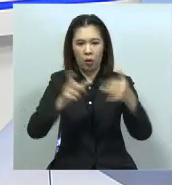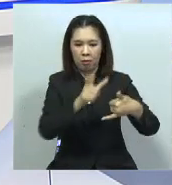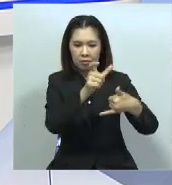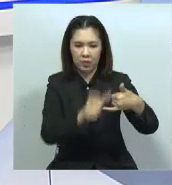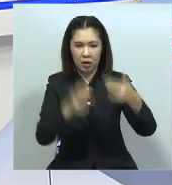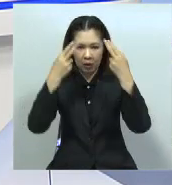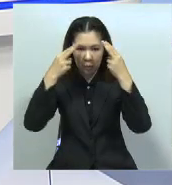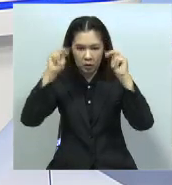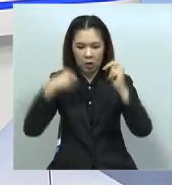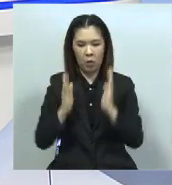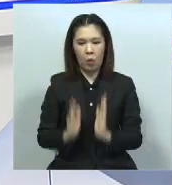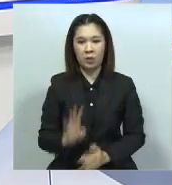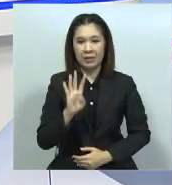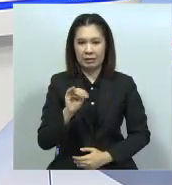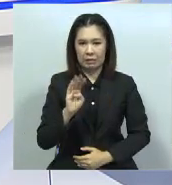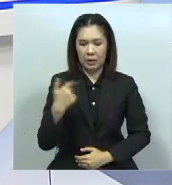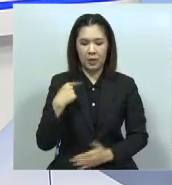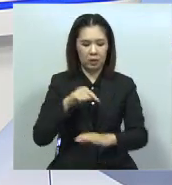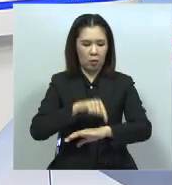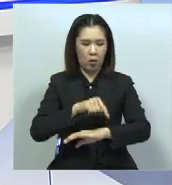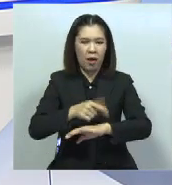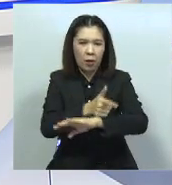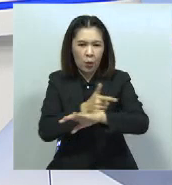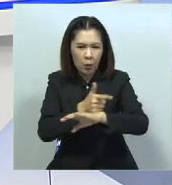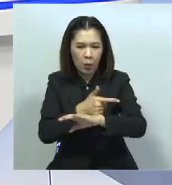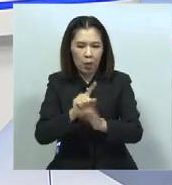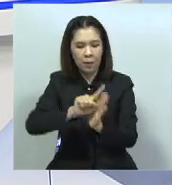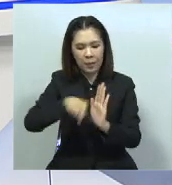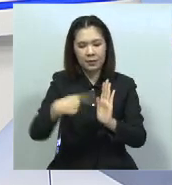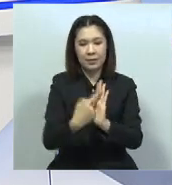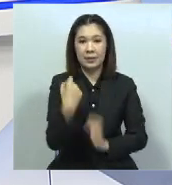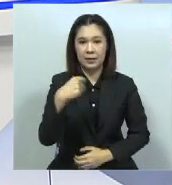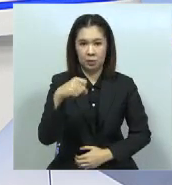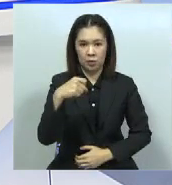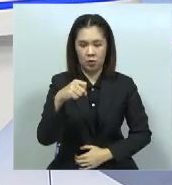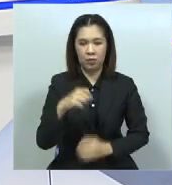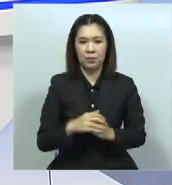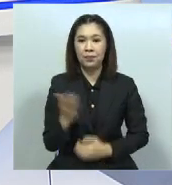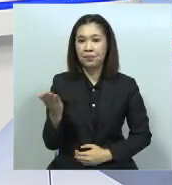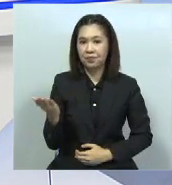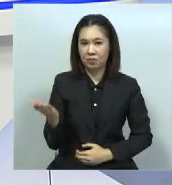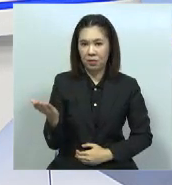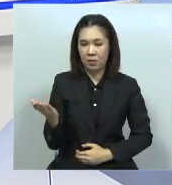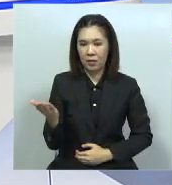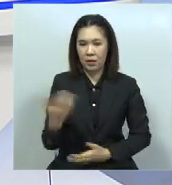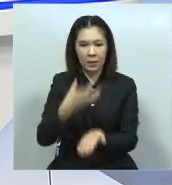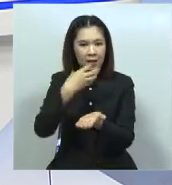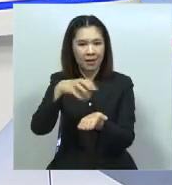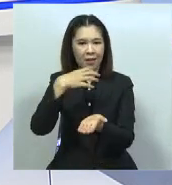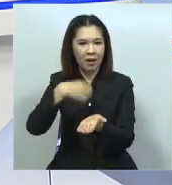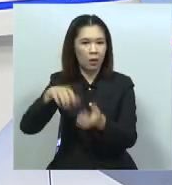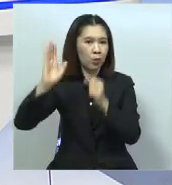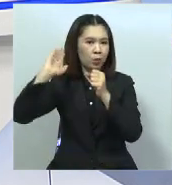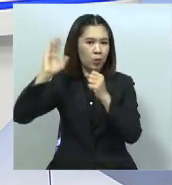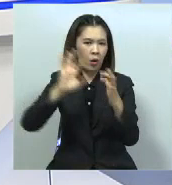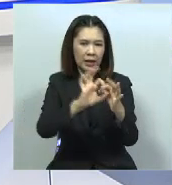กรัฐมนตรีถึง40คนซึ่งก็อาจจะใช้ระยะเวลาประมาณ10ชั่วโมงด้วยกันซึ่งเมื่อสักครู่นี้ที่คุณขจิตได้มีการอภิปราย